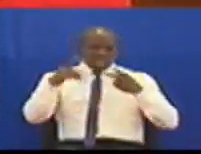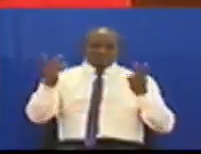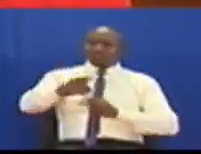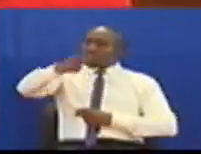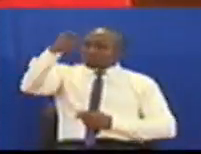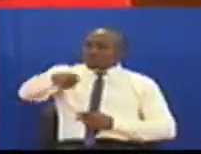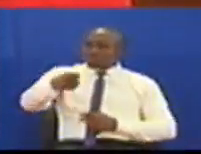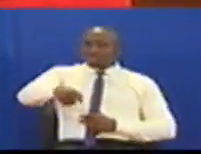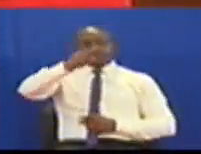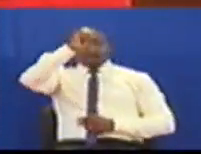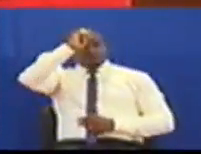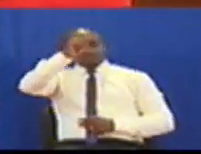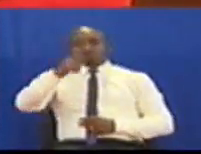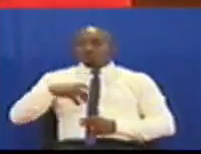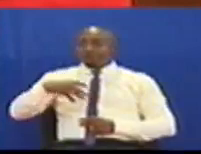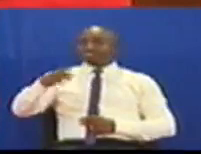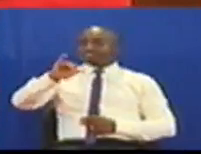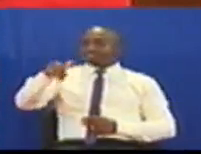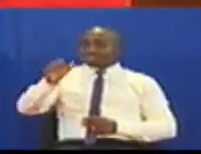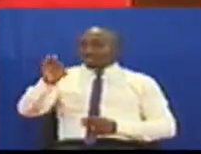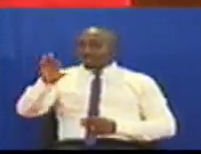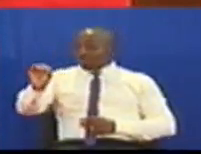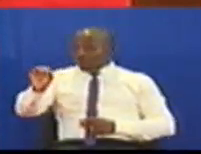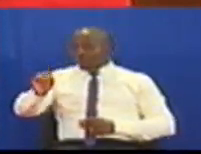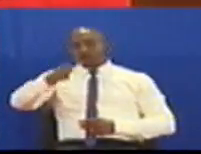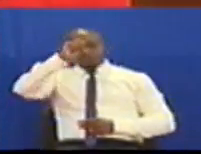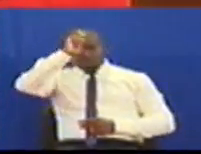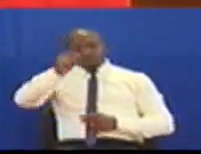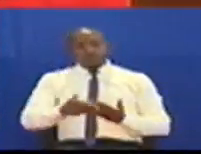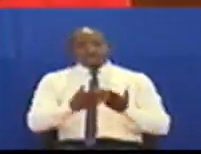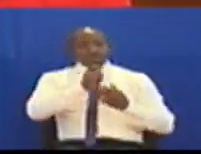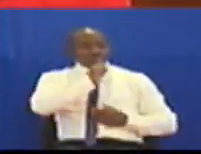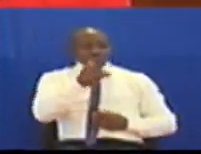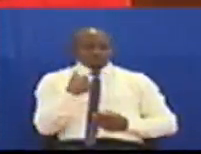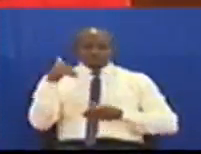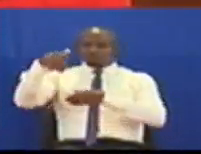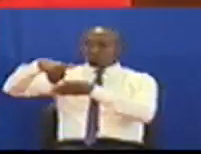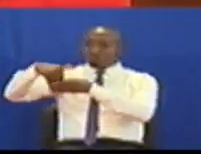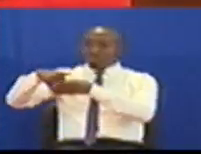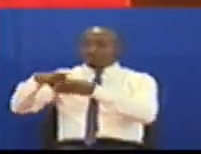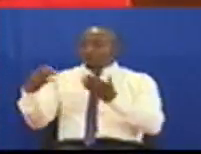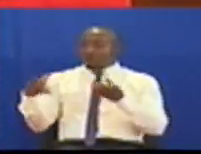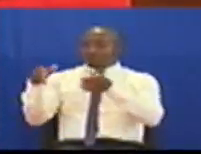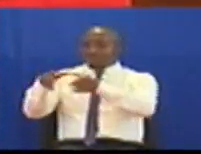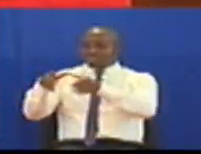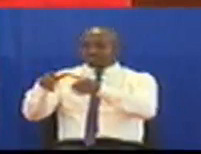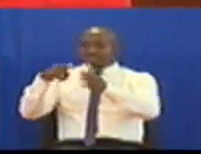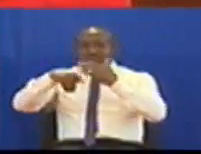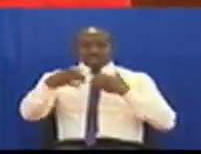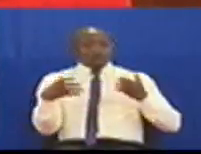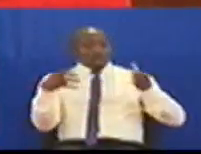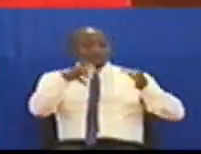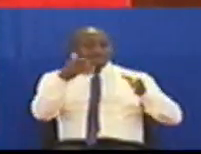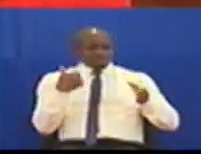sana Mheshimiwa Waziri Jafu. Mheshimiwa naibu spika, mimi ni mjumbe wa kamati, na nadhani katika kamati ambayo